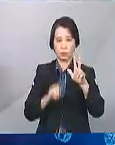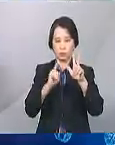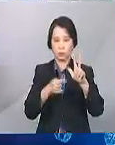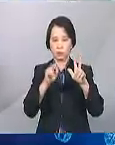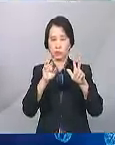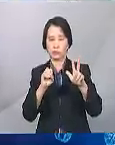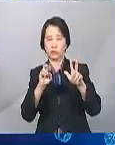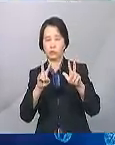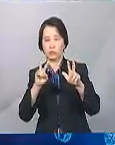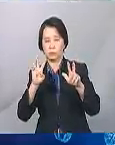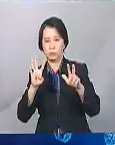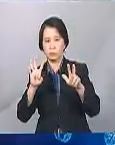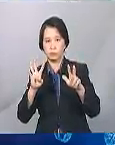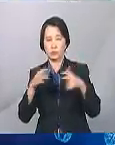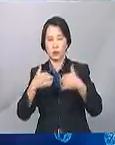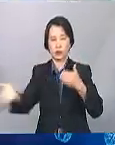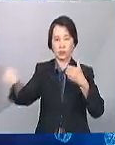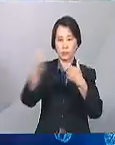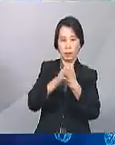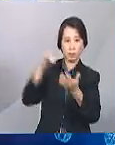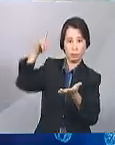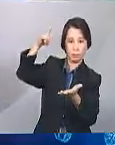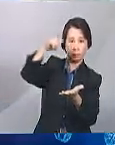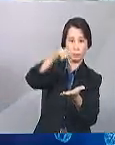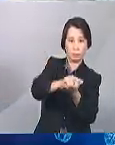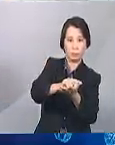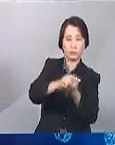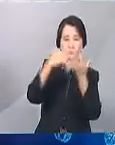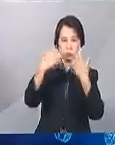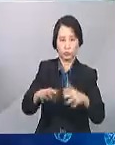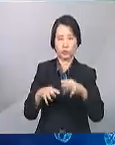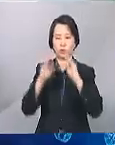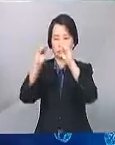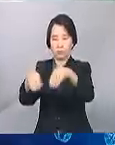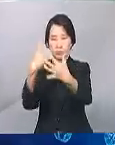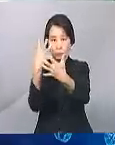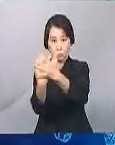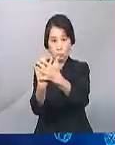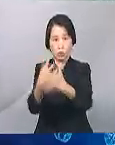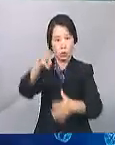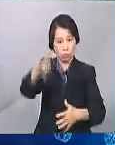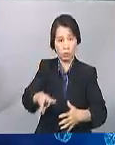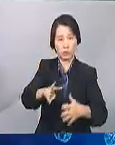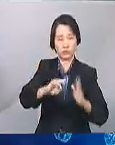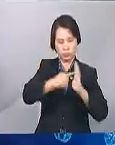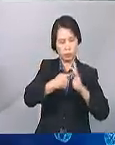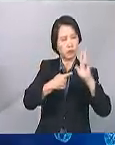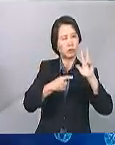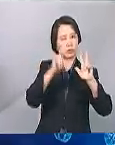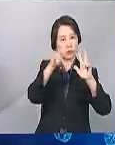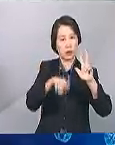23,214 rakyat Malaysia yang pulang dari luar negara telah pun dikuarantin wajib sejak 3 April yang